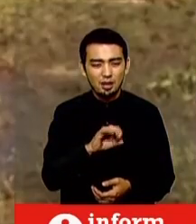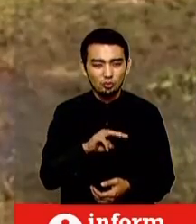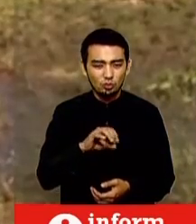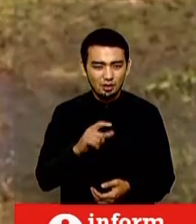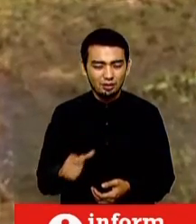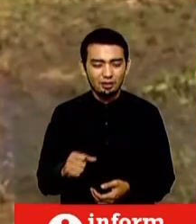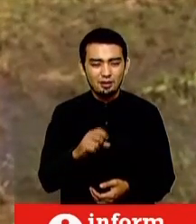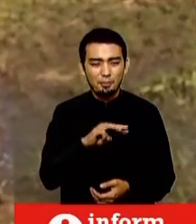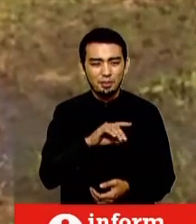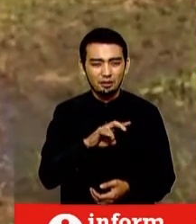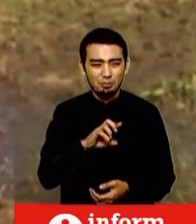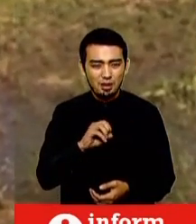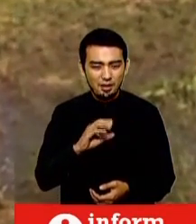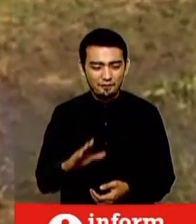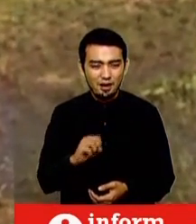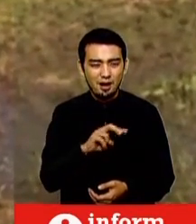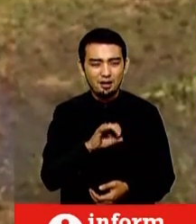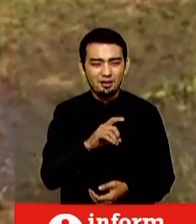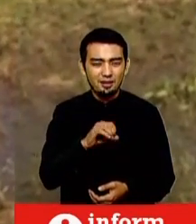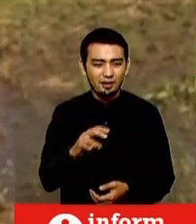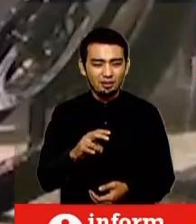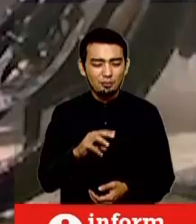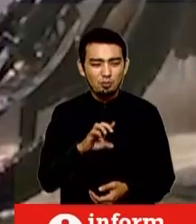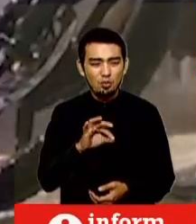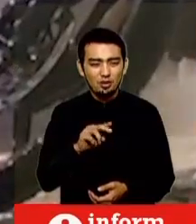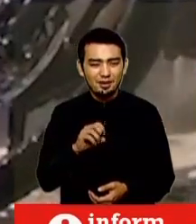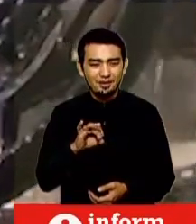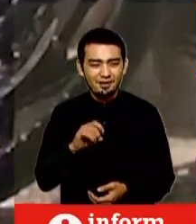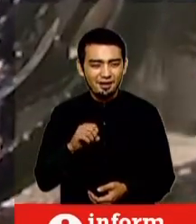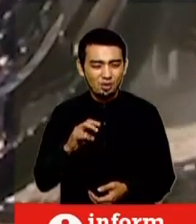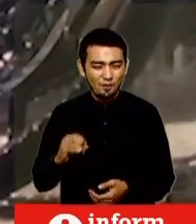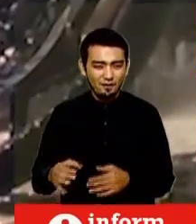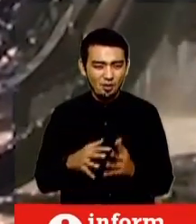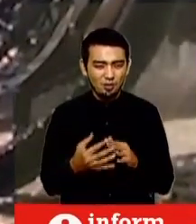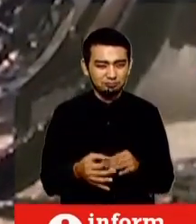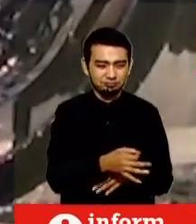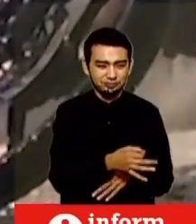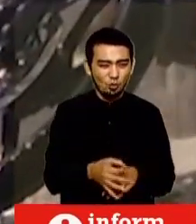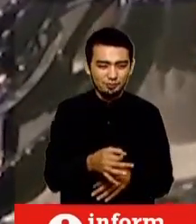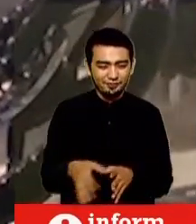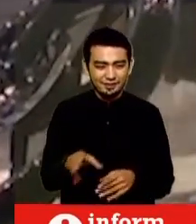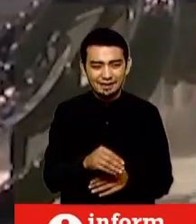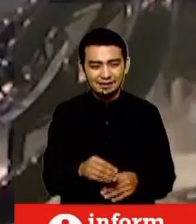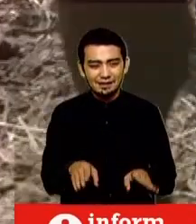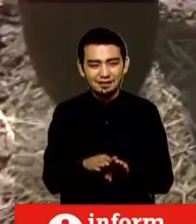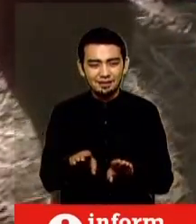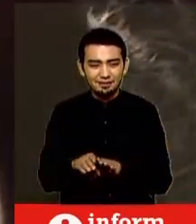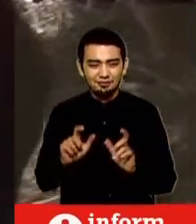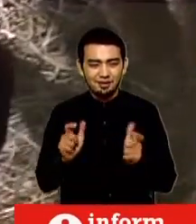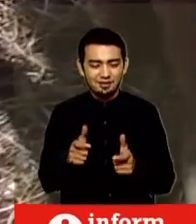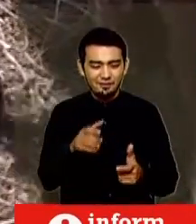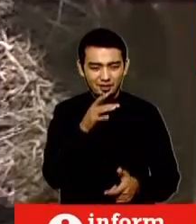Мынбаев и Алихан-Бөкейханов в трех районах области введены ограничительные меры. Там проводят дезинфекцию. В